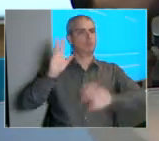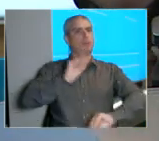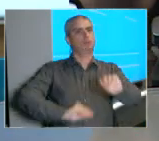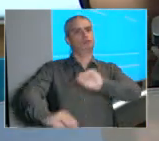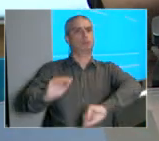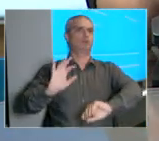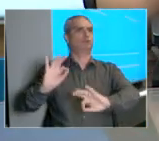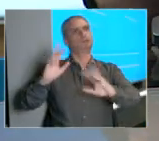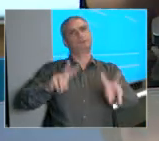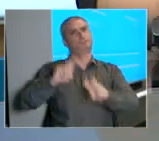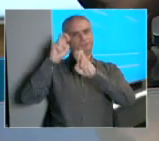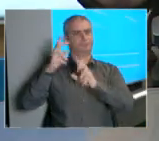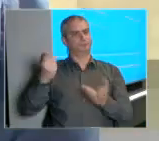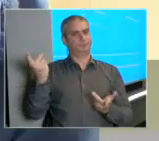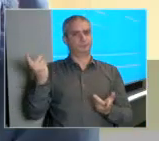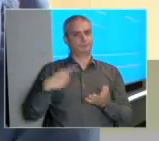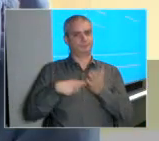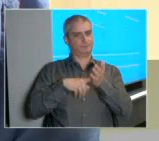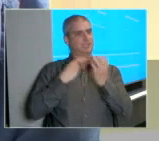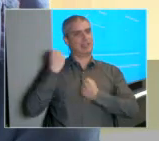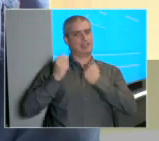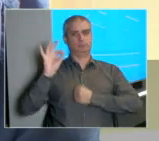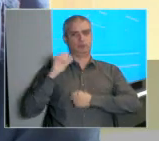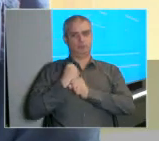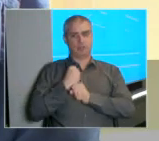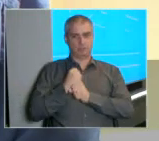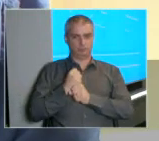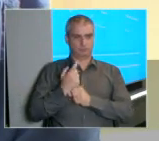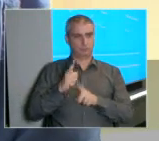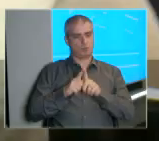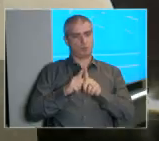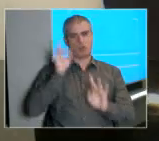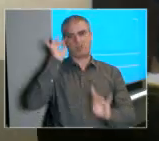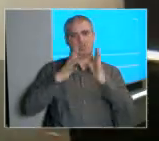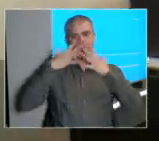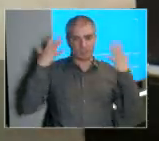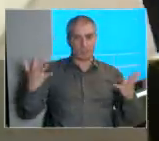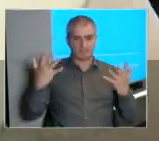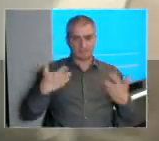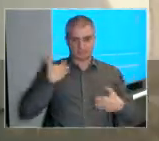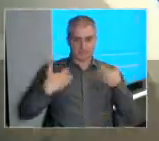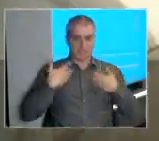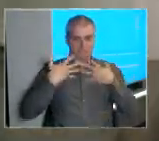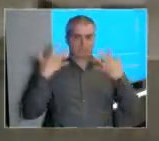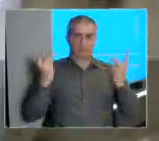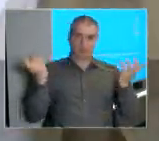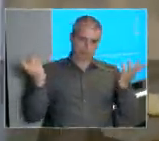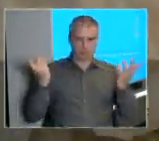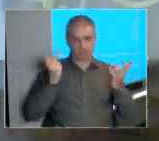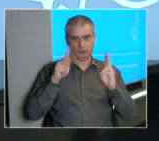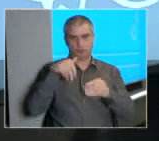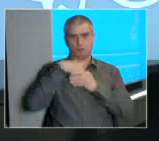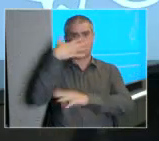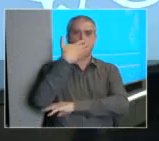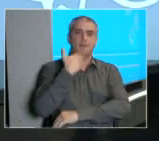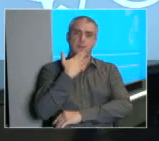משתמש כדי... בעצם לייצר את האנרגיה שהוא צריך לייצר, האנטי הגדול, הכעס הגדול כביכול שיש